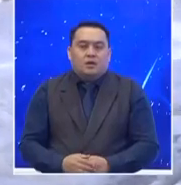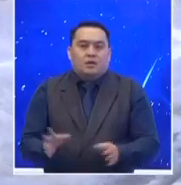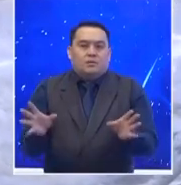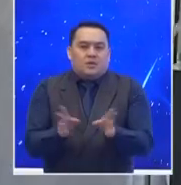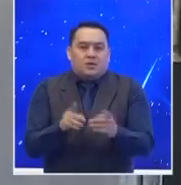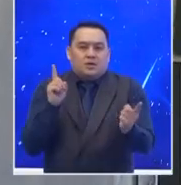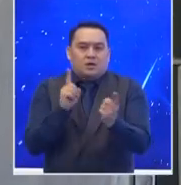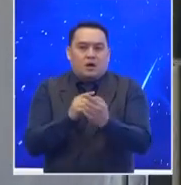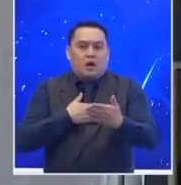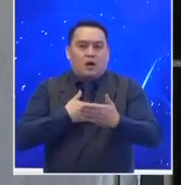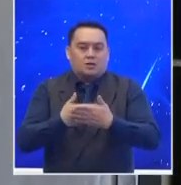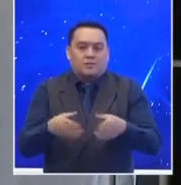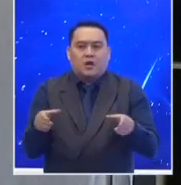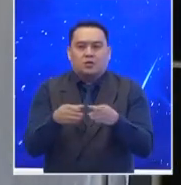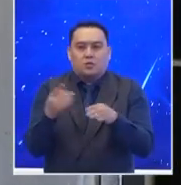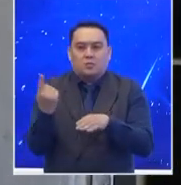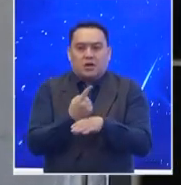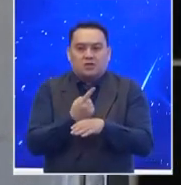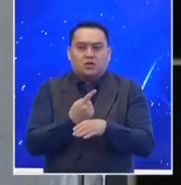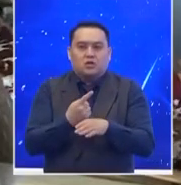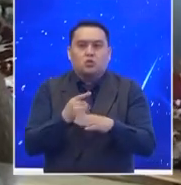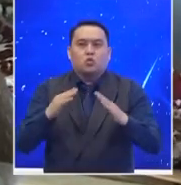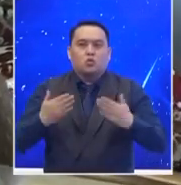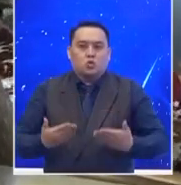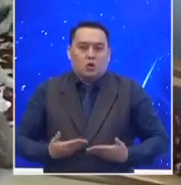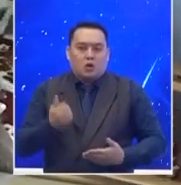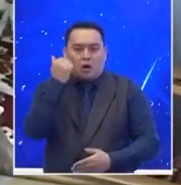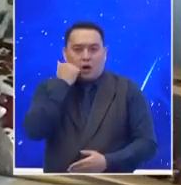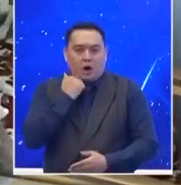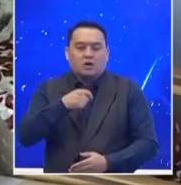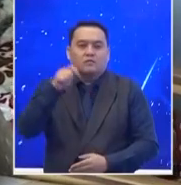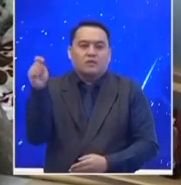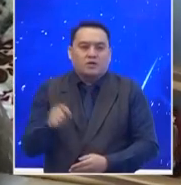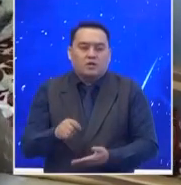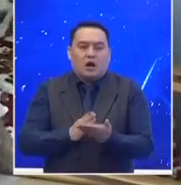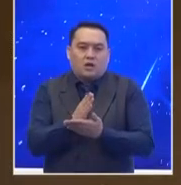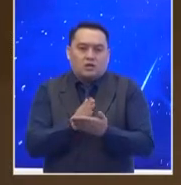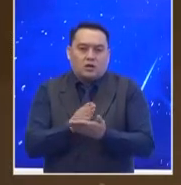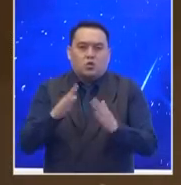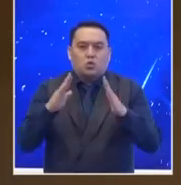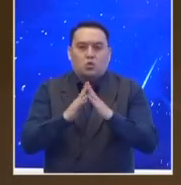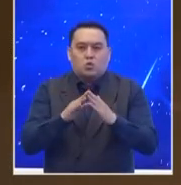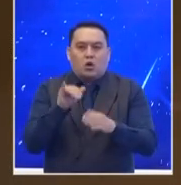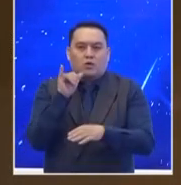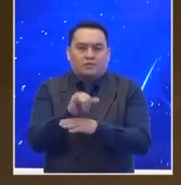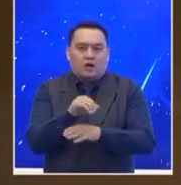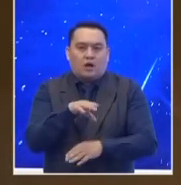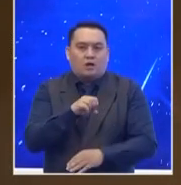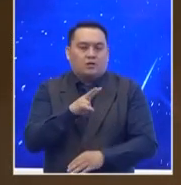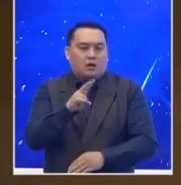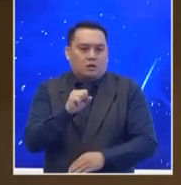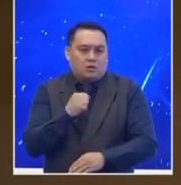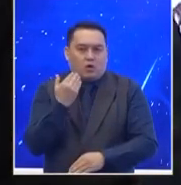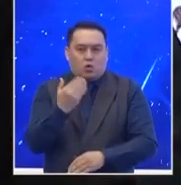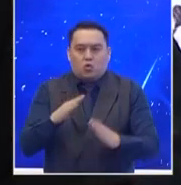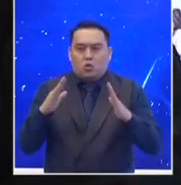басқосудан соң еріктілер бастаған топ алдымен кенді шаһарда тұратын қарт майдангерлердің үйіне барды. Алдымен тыл ардагері Татьяна